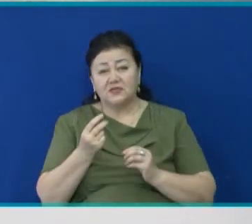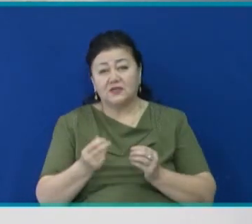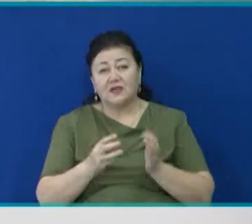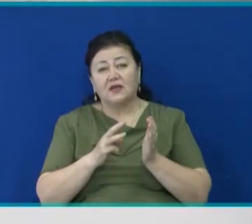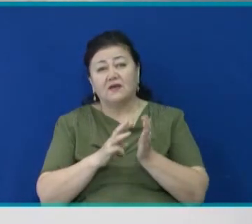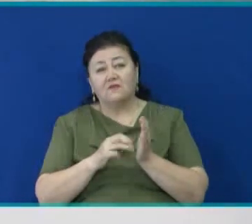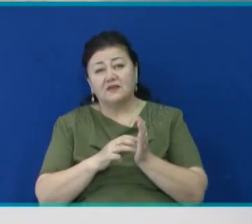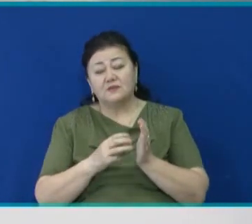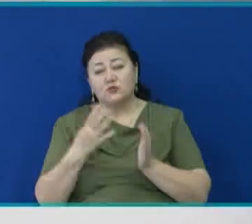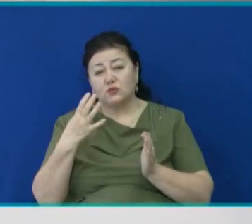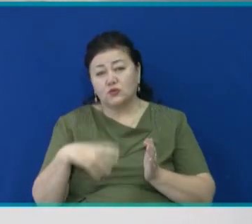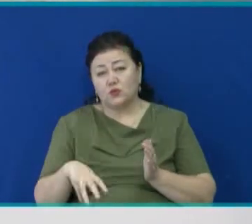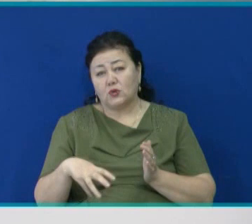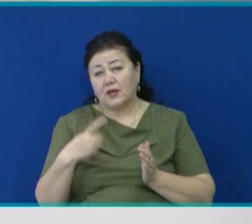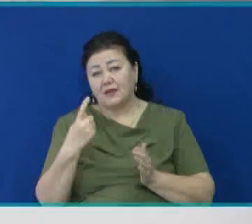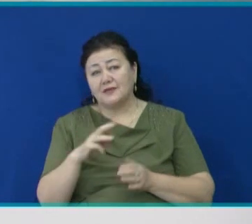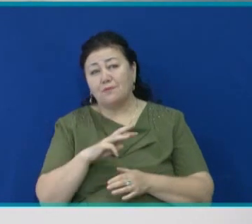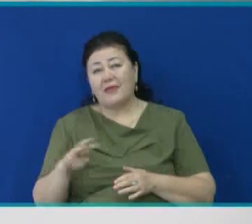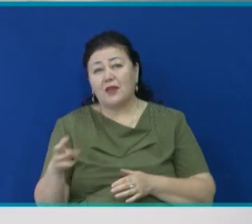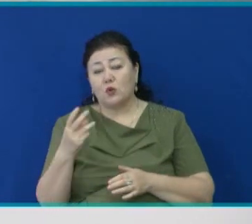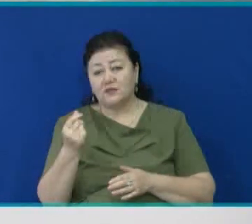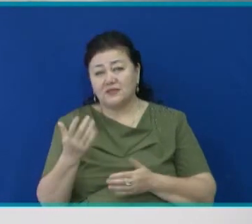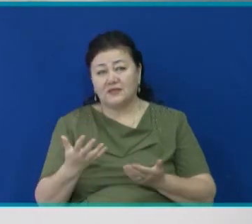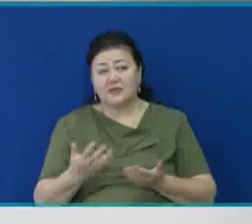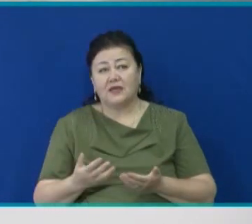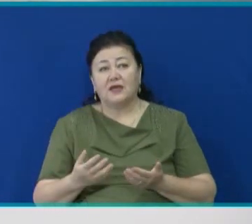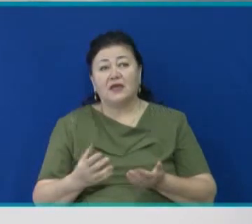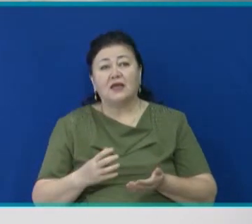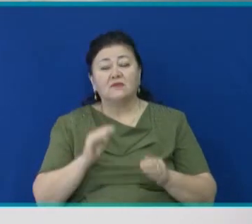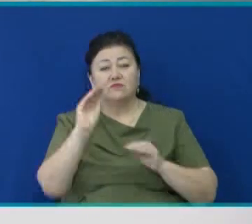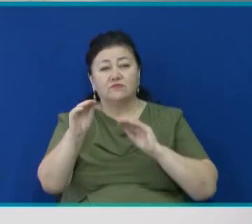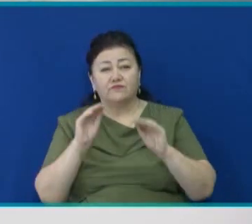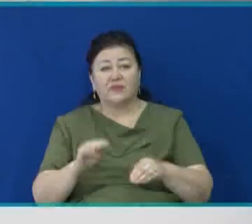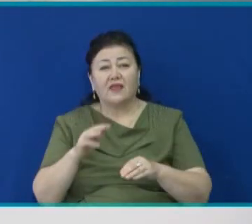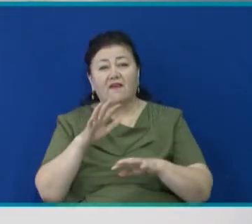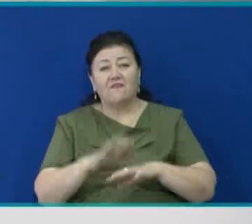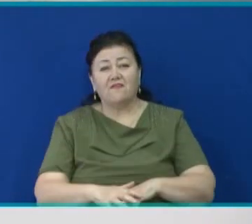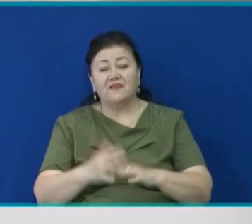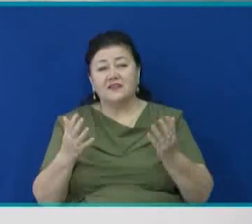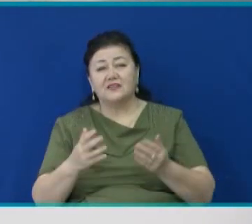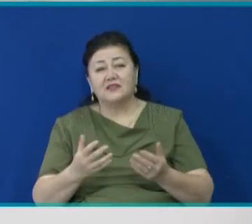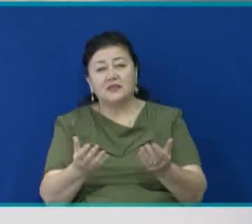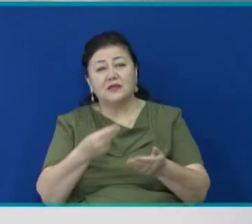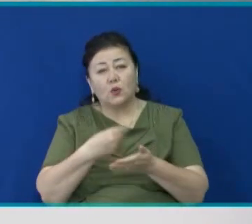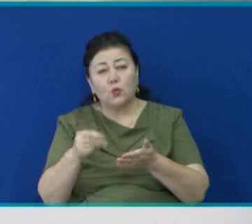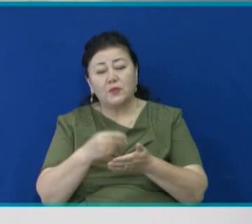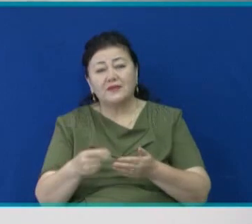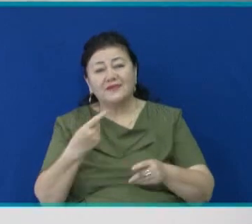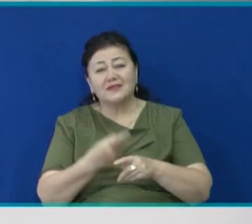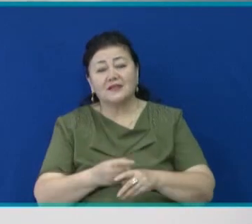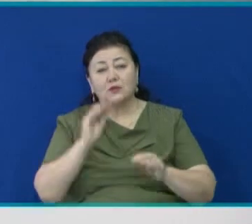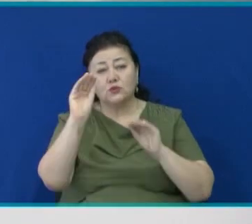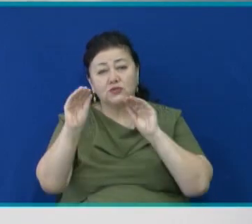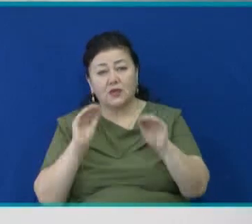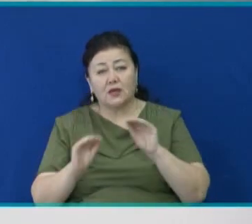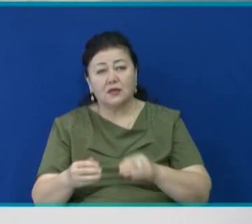средств составила 841 миллион тенге. На данный момент завершена установка фильтра и приобретено технологическое оборудование. Также